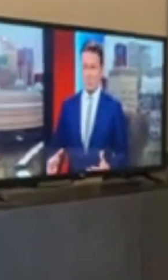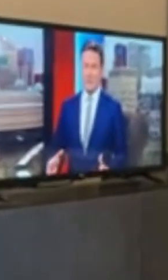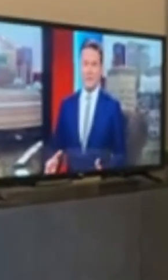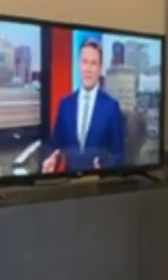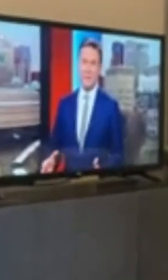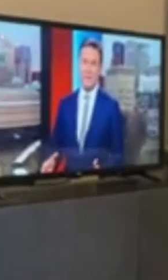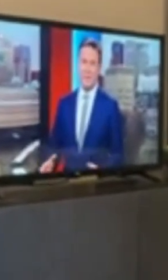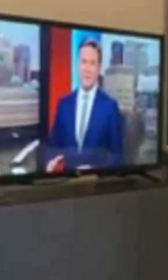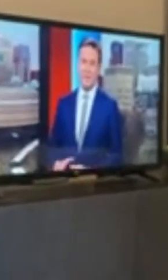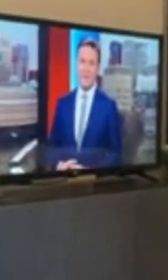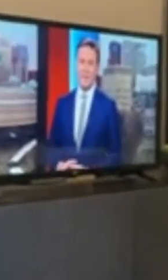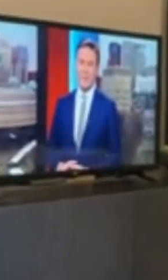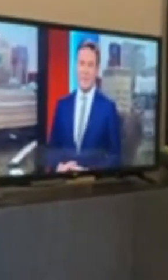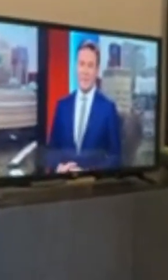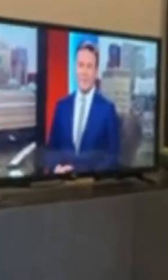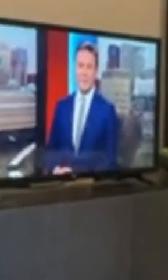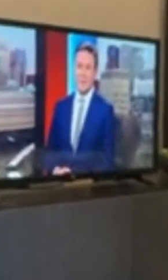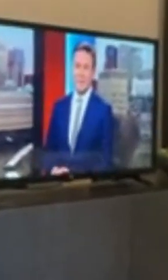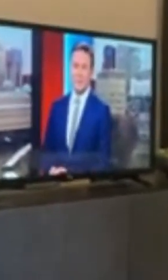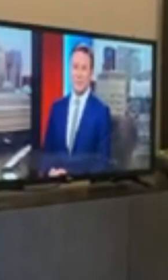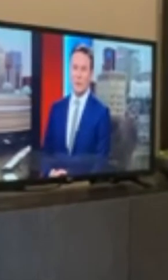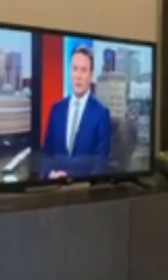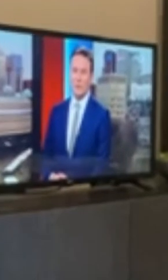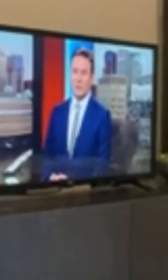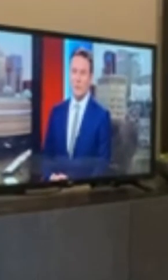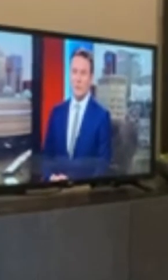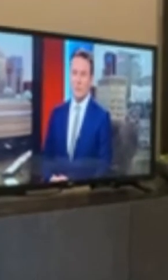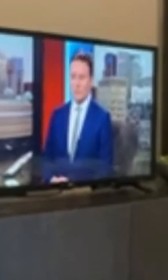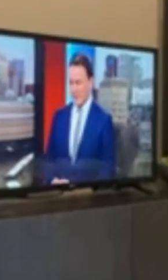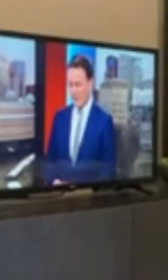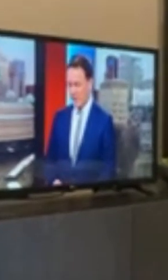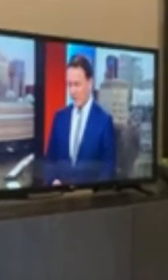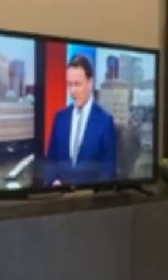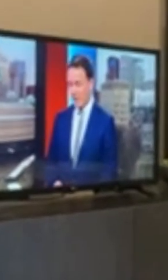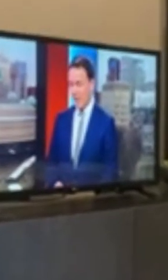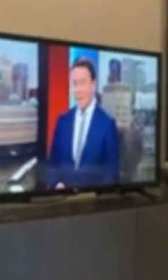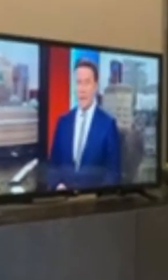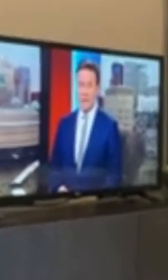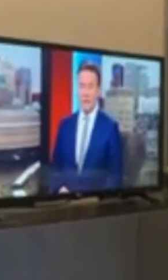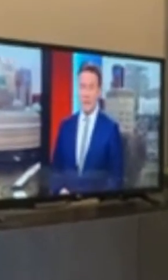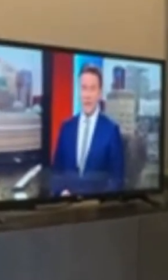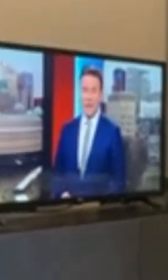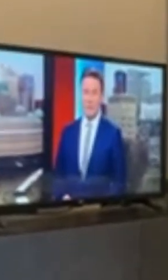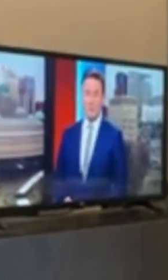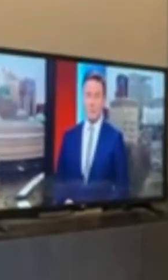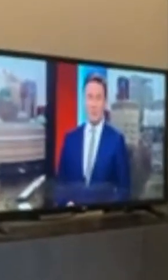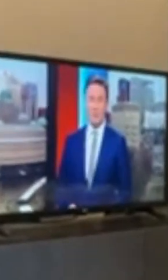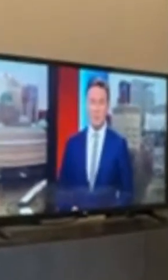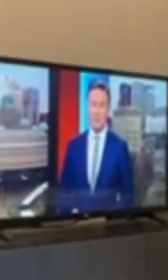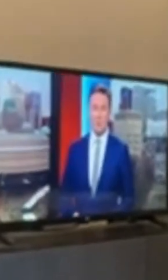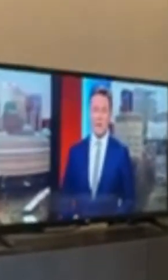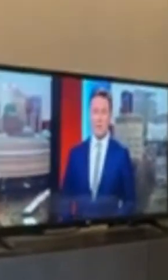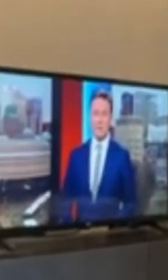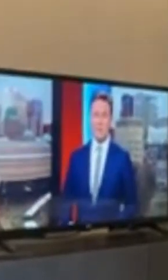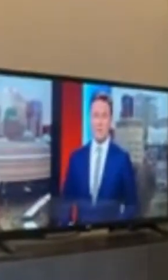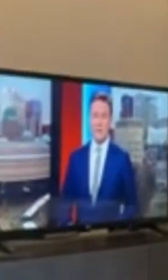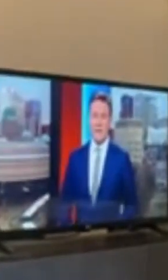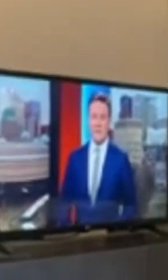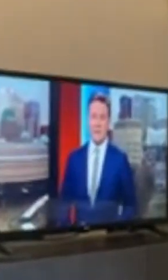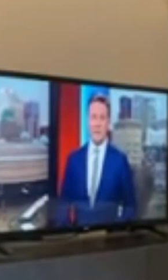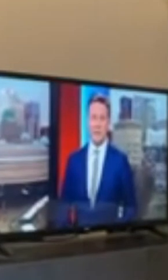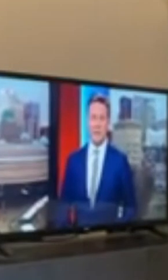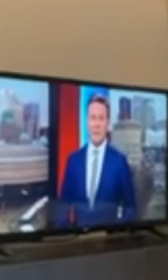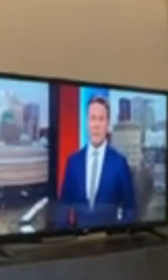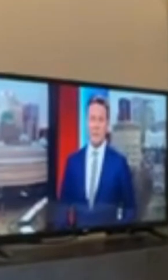mijn excuus. Wat ik tegen iedereen wil zeggen, dat Rutte echt zijn best doet en dat iedereen hem niet af moet katten. Die man doet zijn